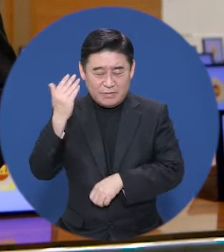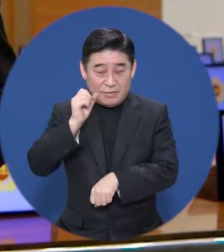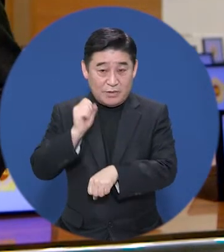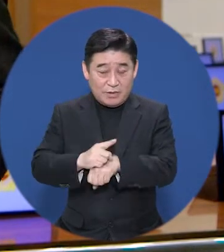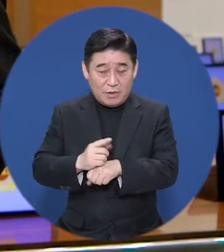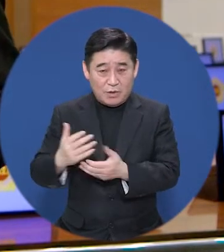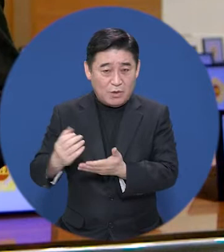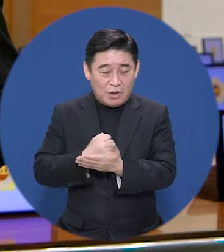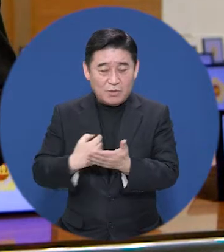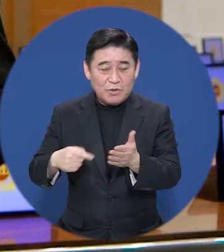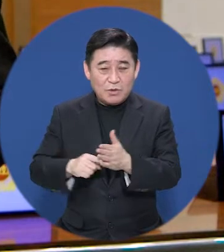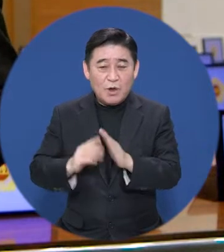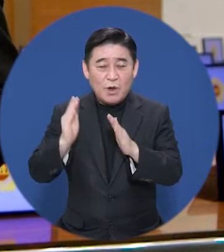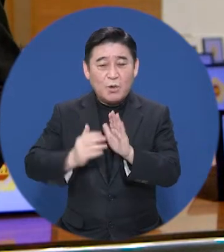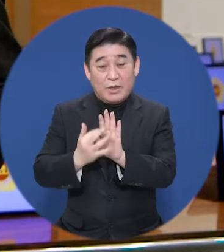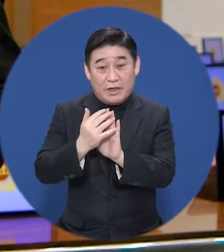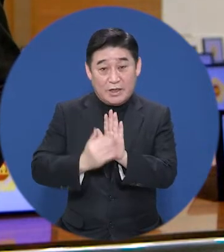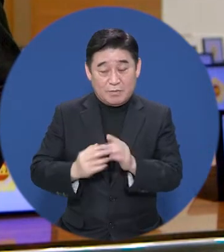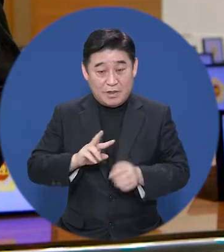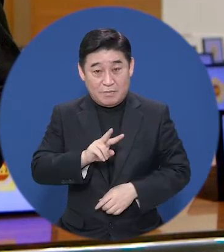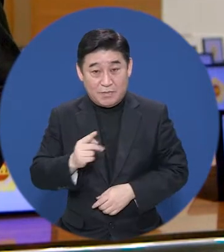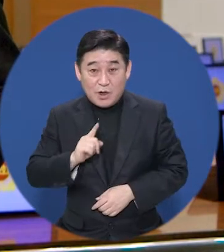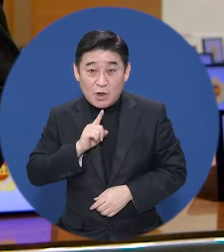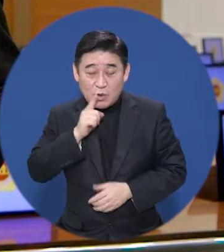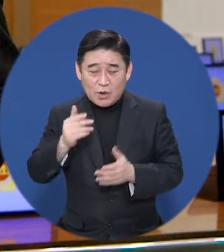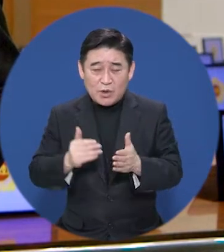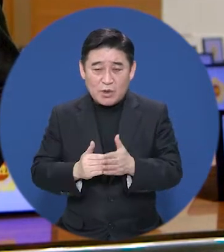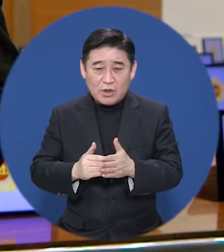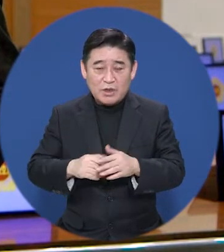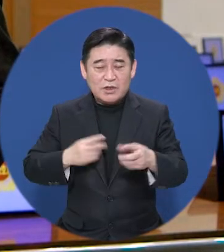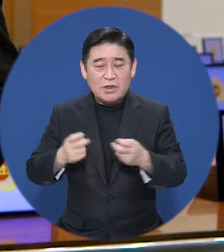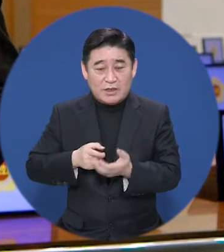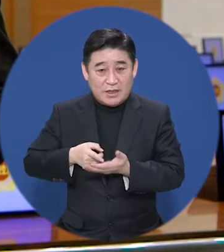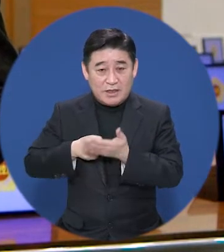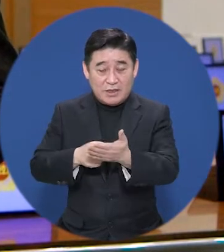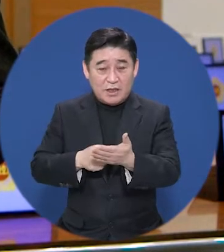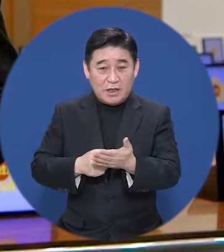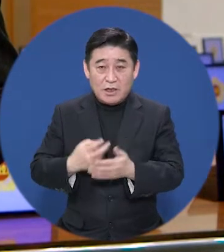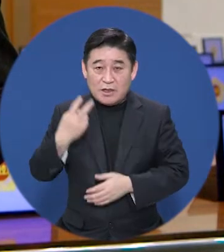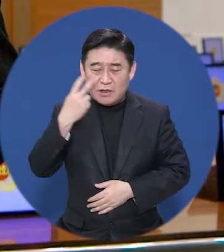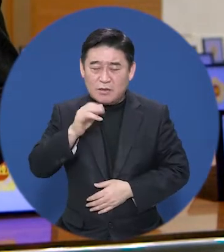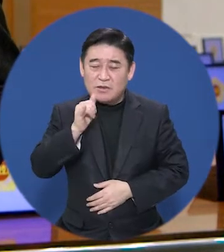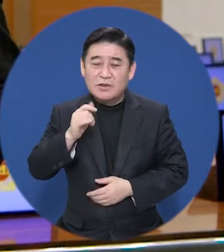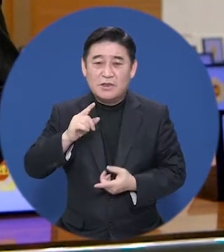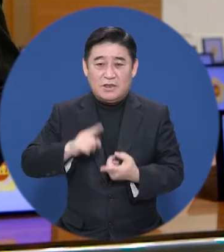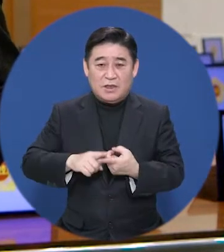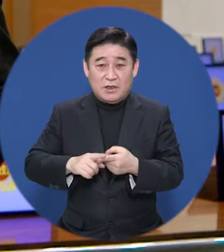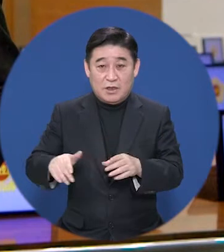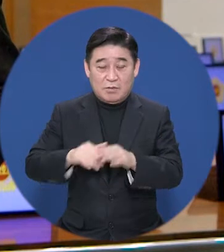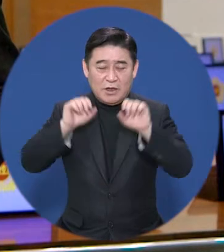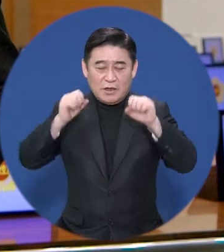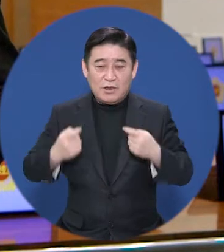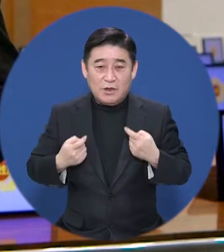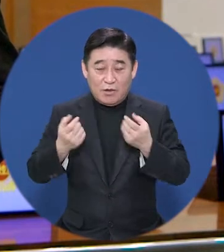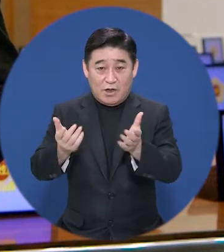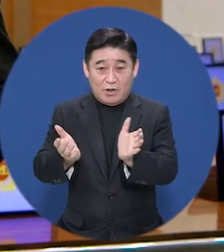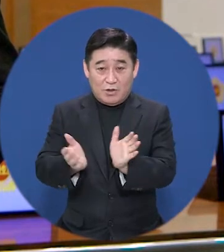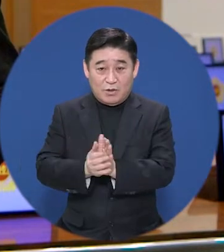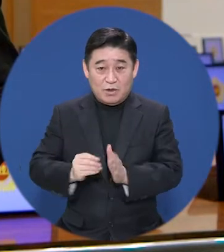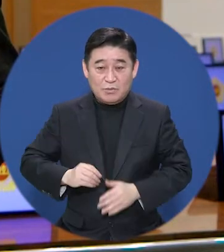공개 입찰 전환 요구도 이어졌는데요. 이 밖에도 어떤 정책 제안과 점검이 이루어졌는지